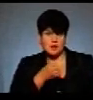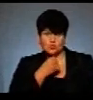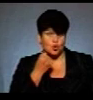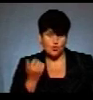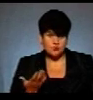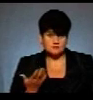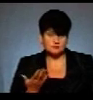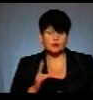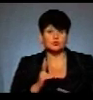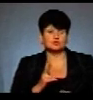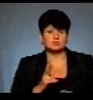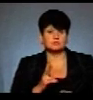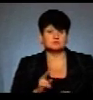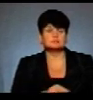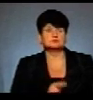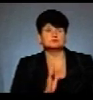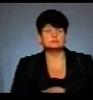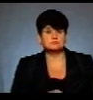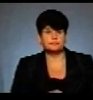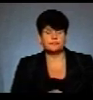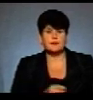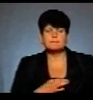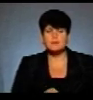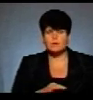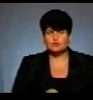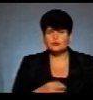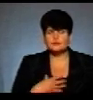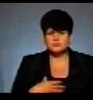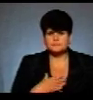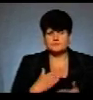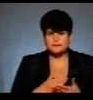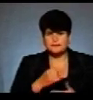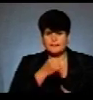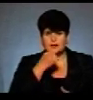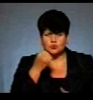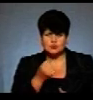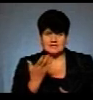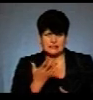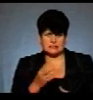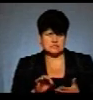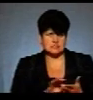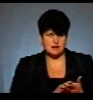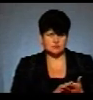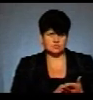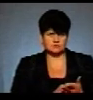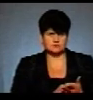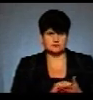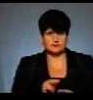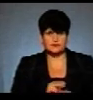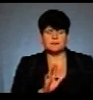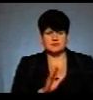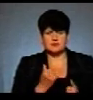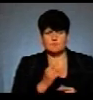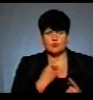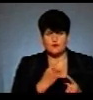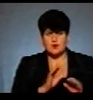які реагують. От при булінгу дуже важлива наявність дорослого, який відреагує на поведінку. Далі в програмі ми поговоримо,